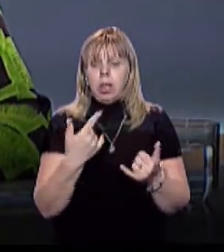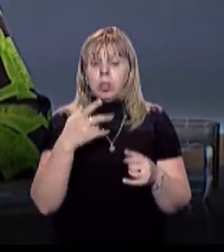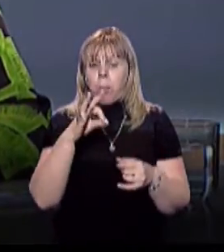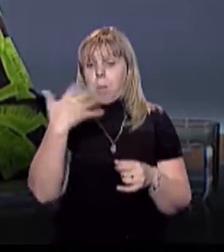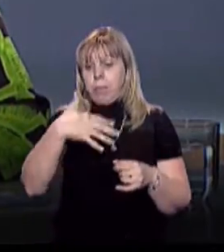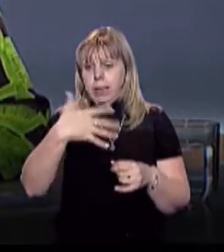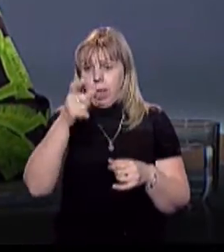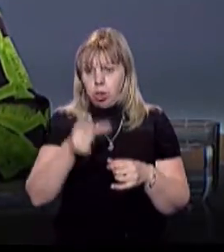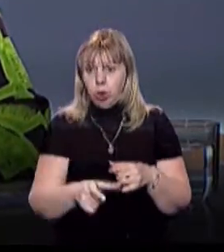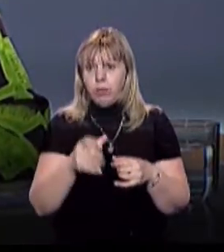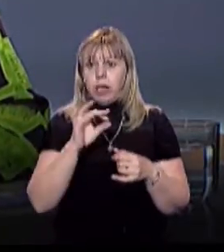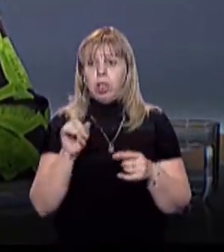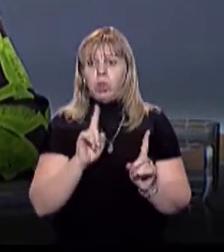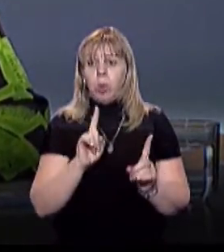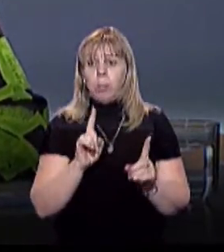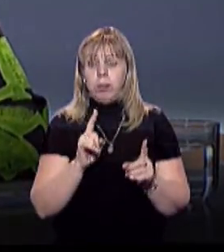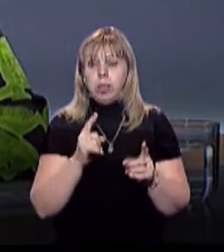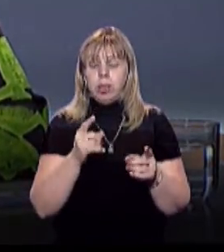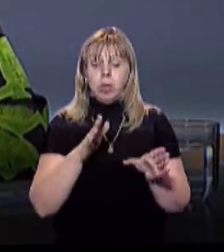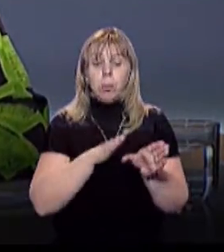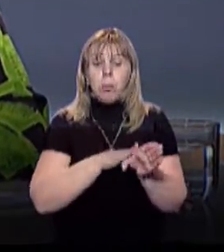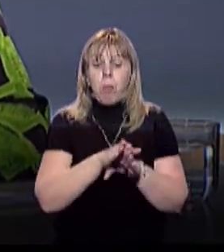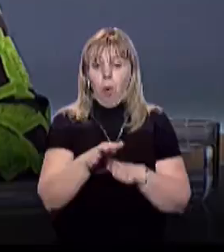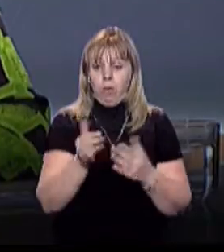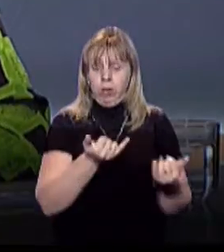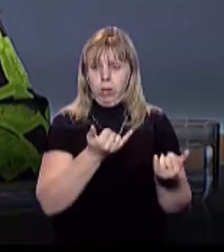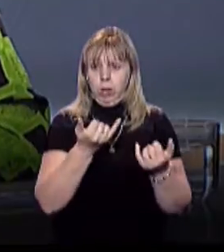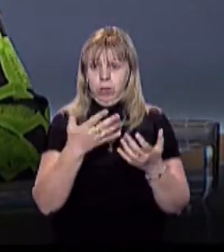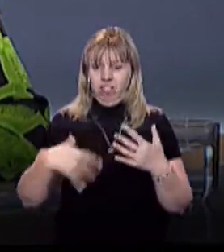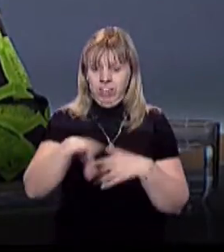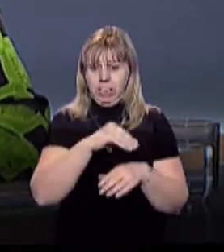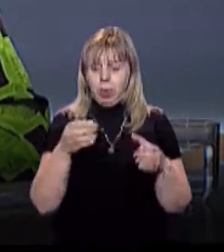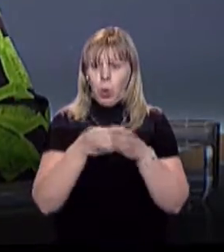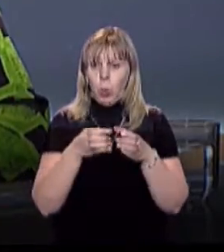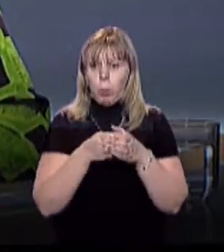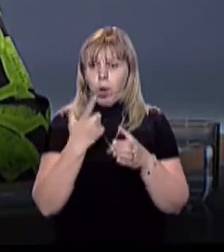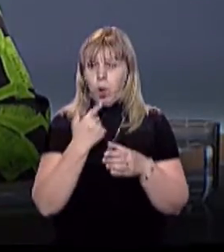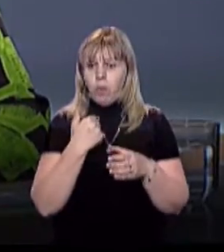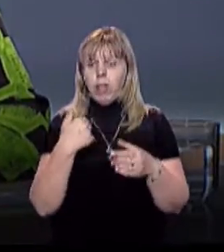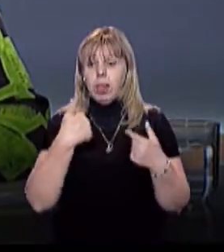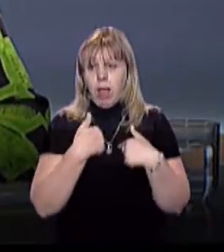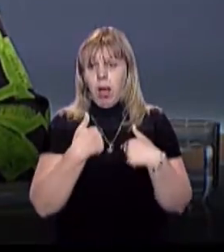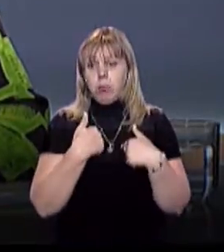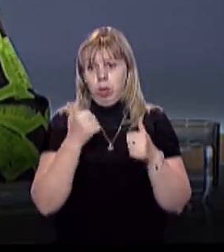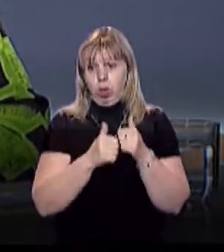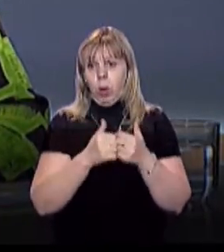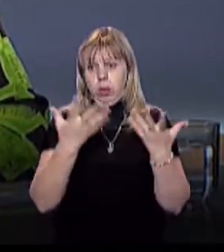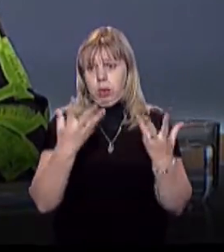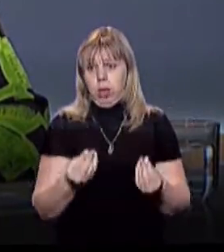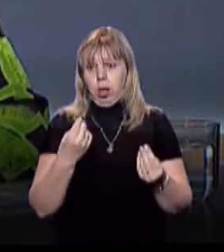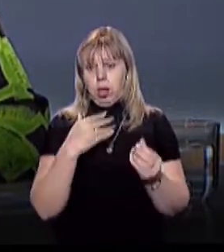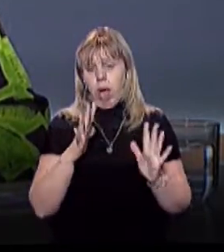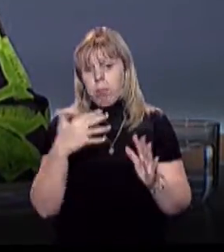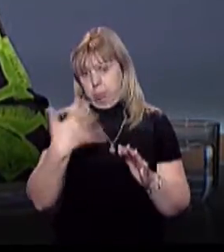50 чоловік, і щоб бути забезпеченими всіма групами крові, нам отак щодня потрібно не менше,